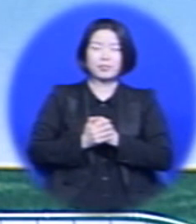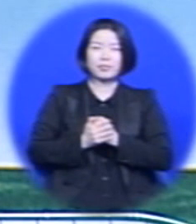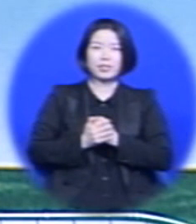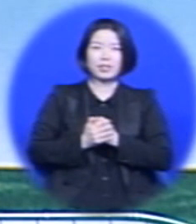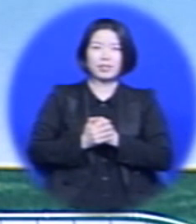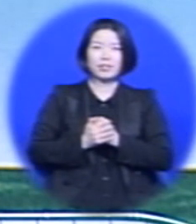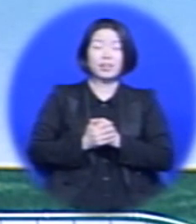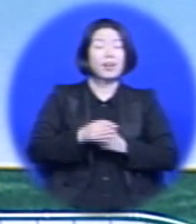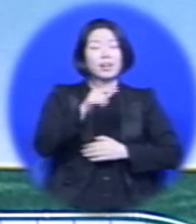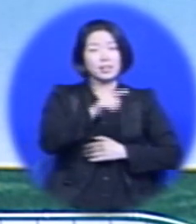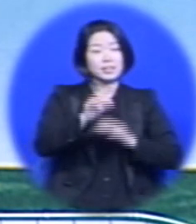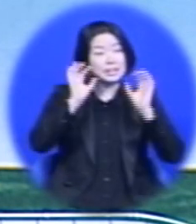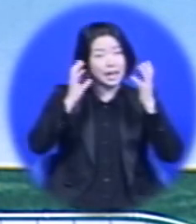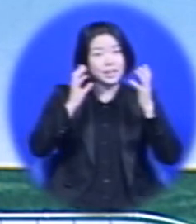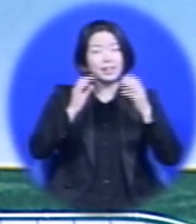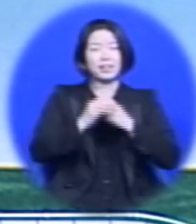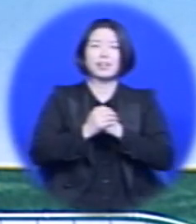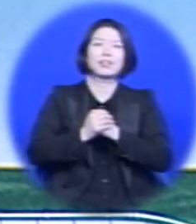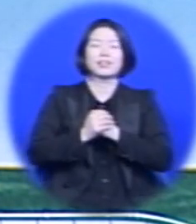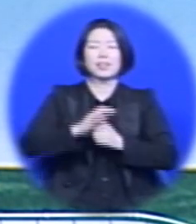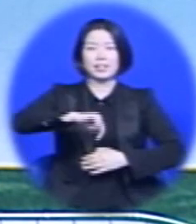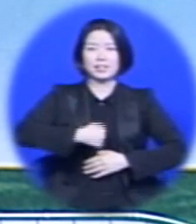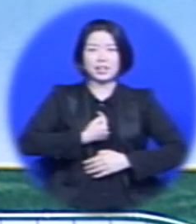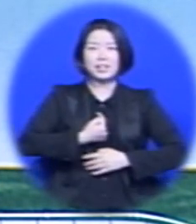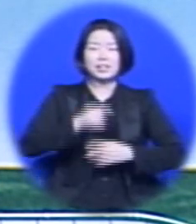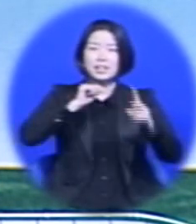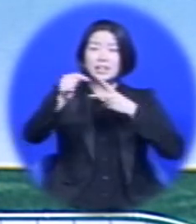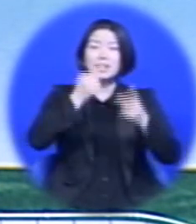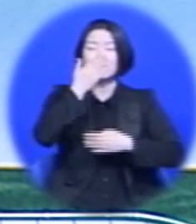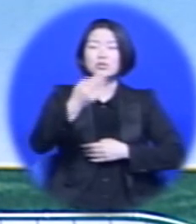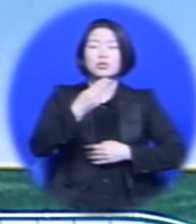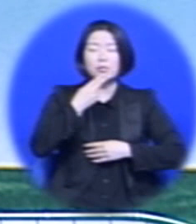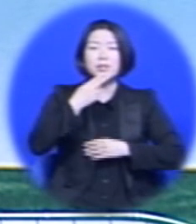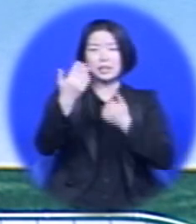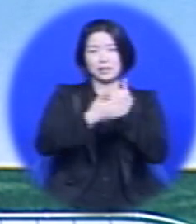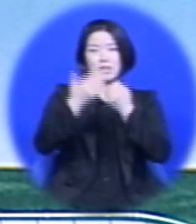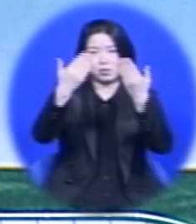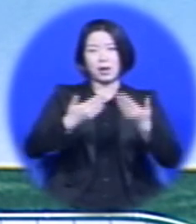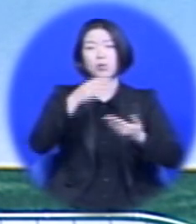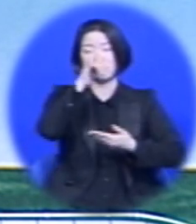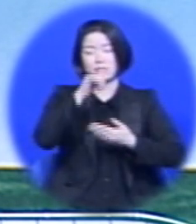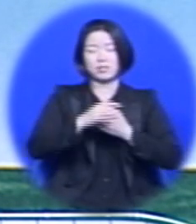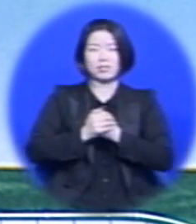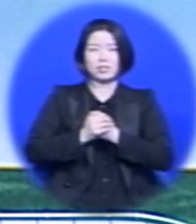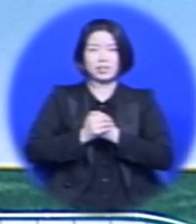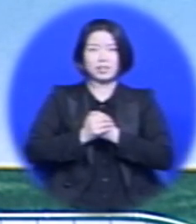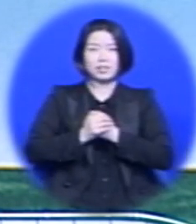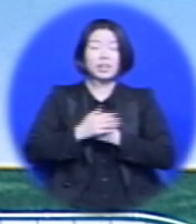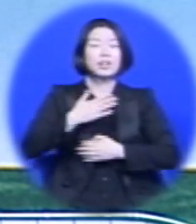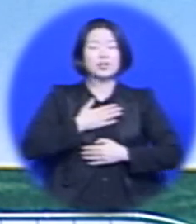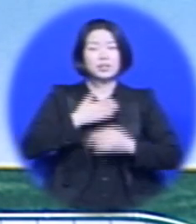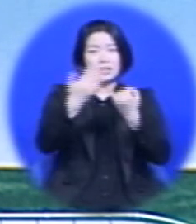거예요 그 아이가 자기는 이해할 수 없는 은혜를 받고 있는 겁니다